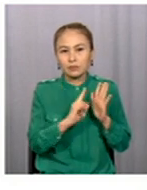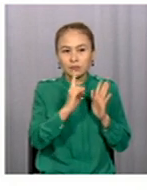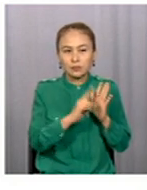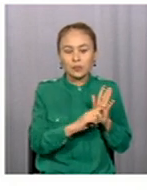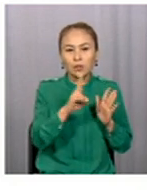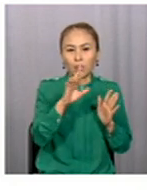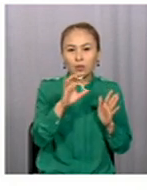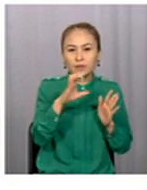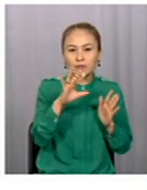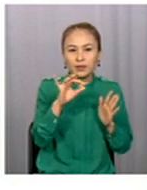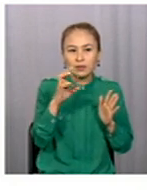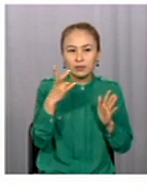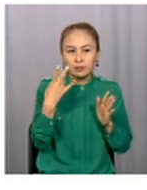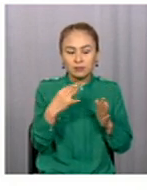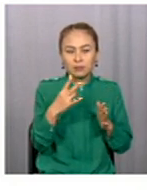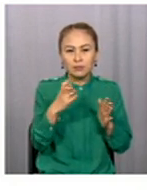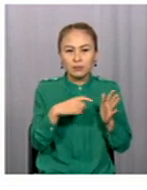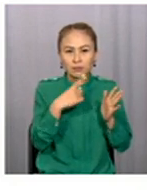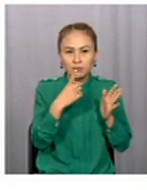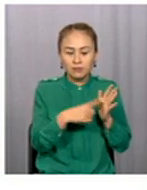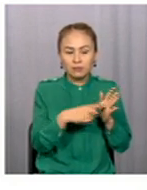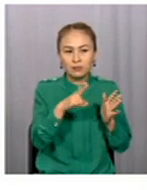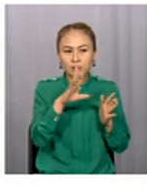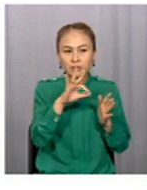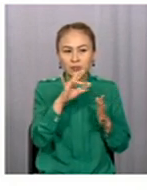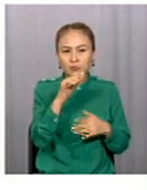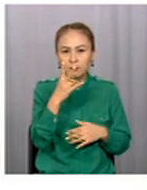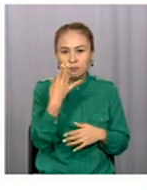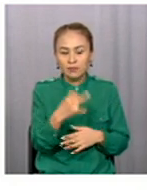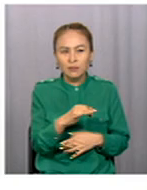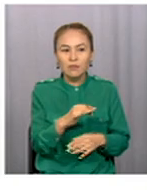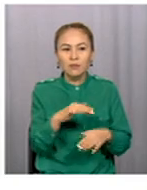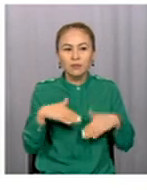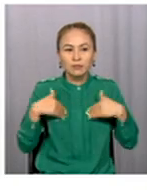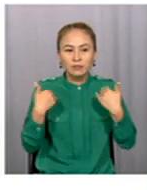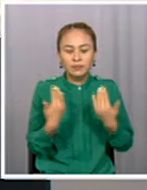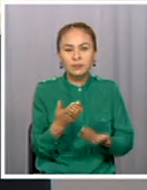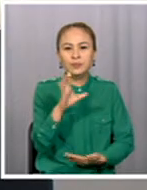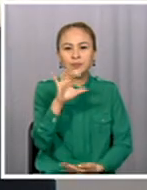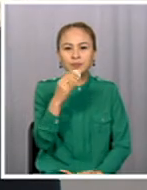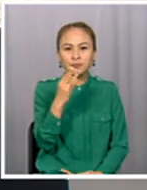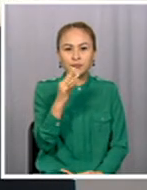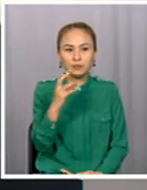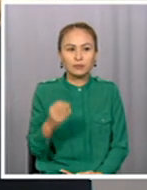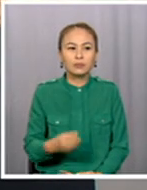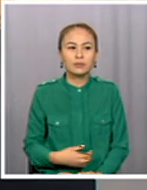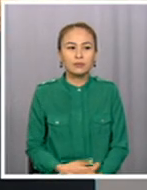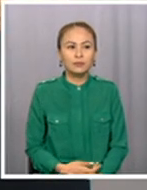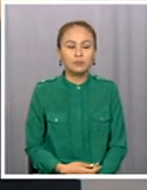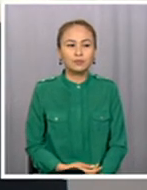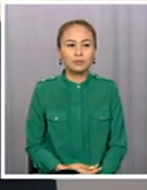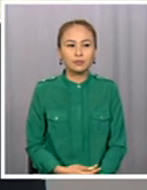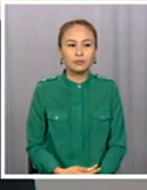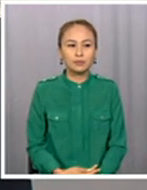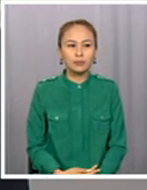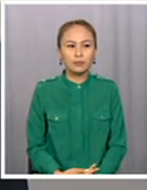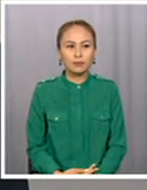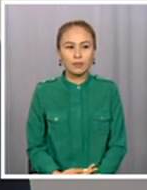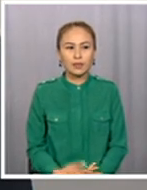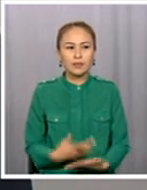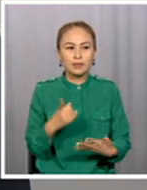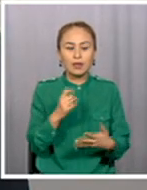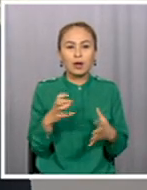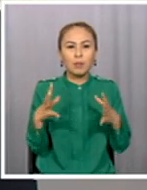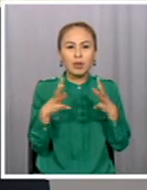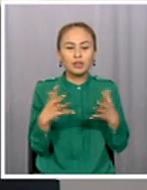косвенного падежа, на вопрос творительного падежа, выраженное существительным с предлогом. За матчем